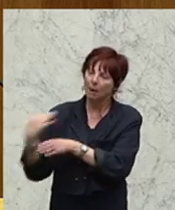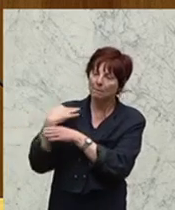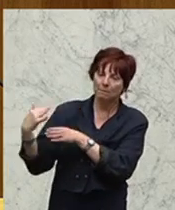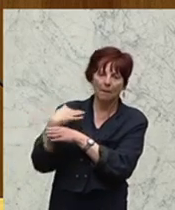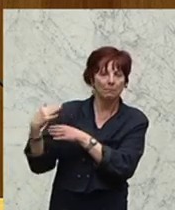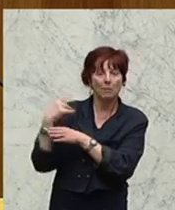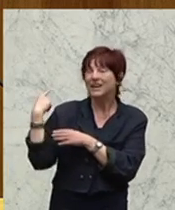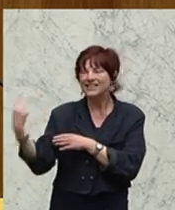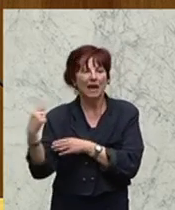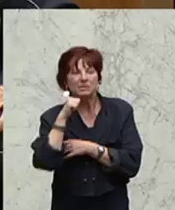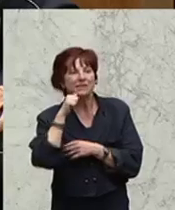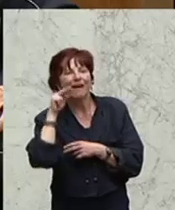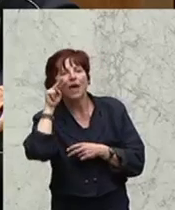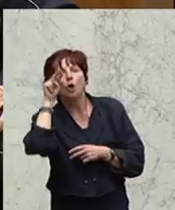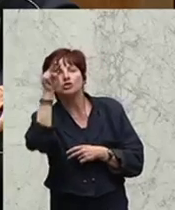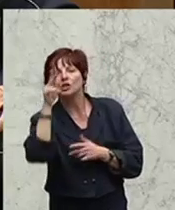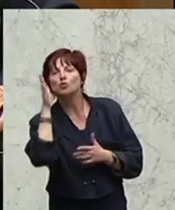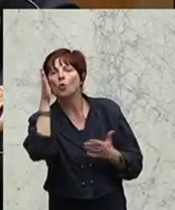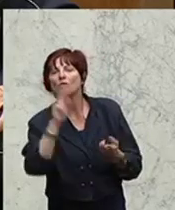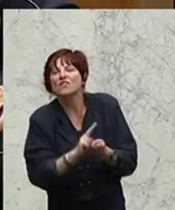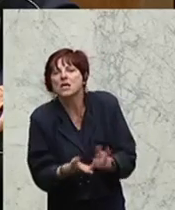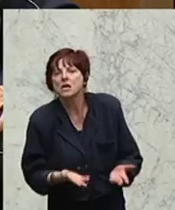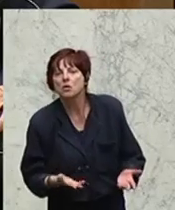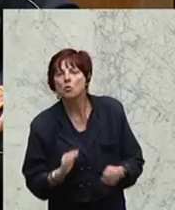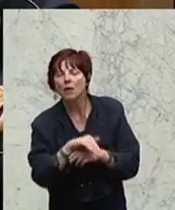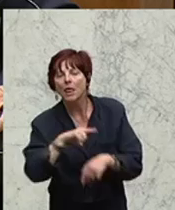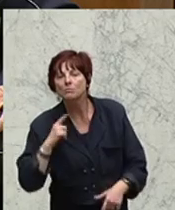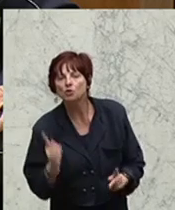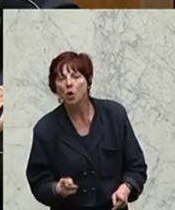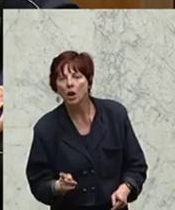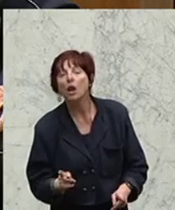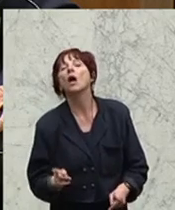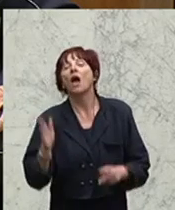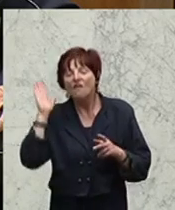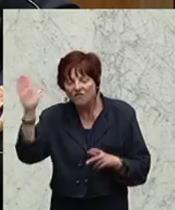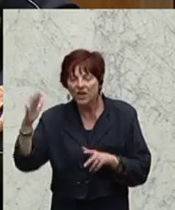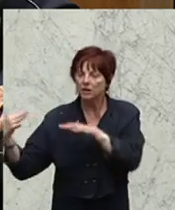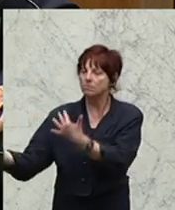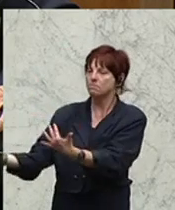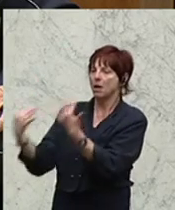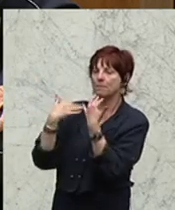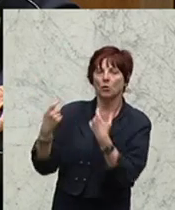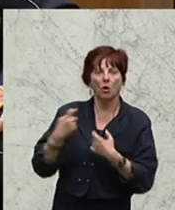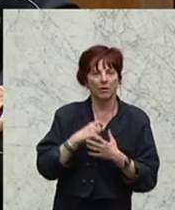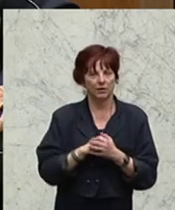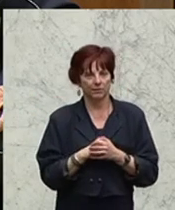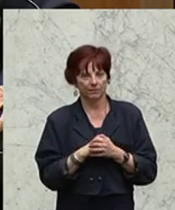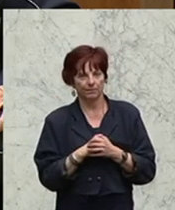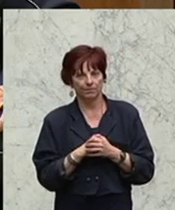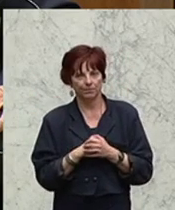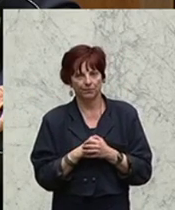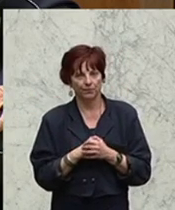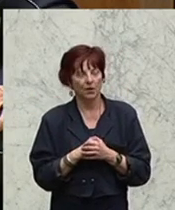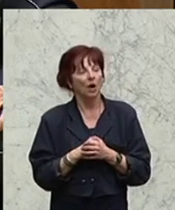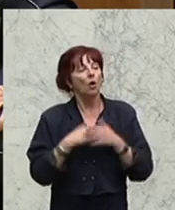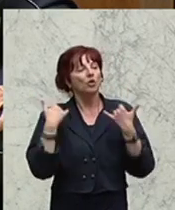Perspektive haben, solange sie keine Perspektive haben, werden sie sich in Bewegung setzen. Und jetzt